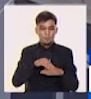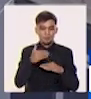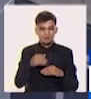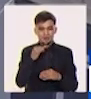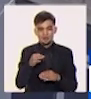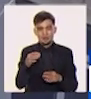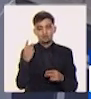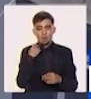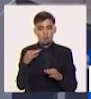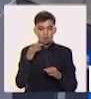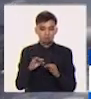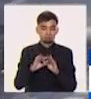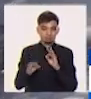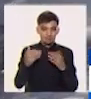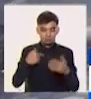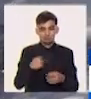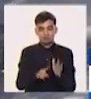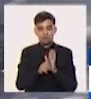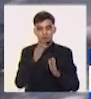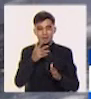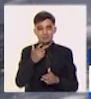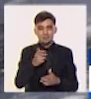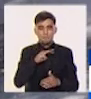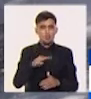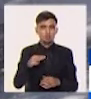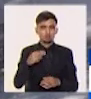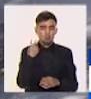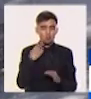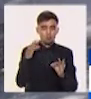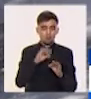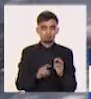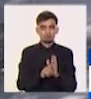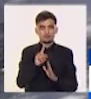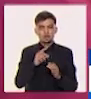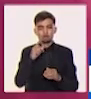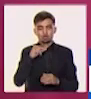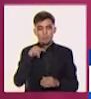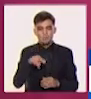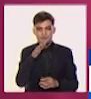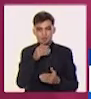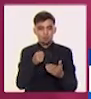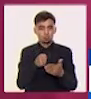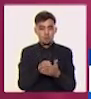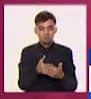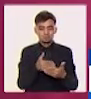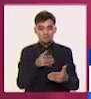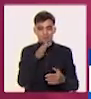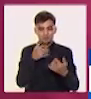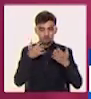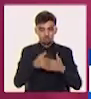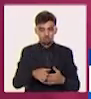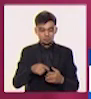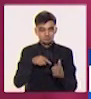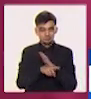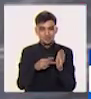қарызын қайтаруға асықпайды. Ал бұл 300 миллионға дейін жиналған бережақ елімізде төтенше жағдай жарияланғанға дейінгі есептелген сомма